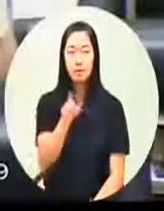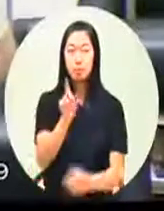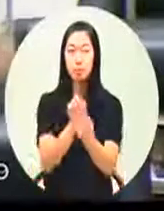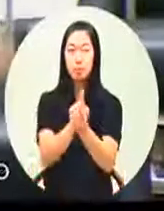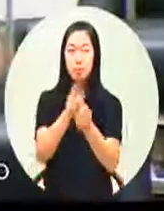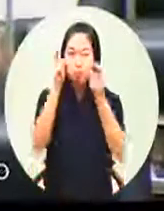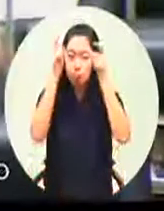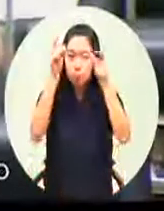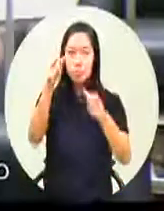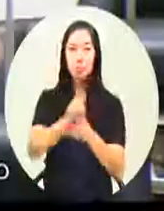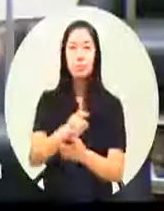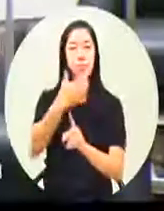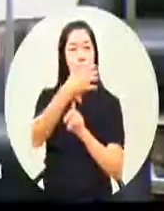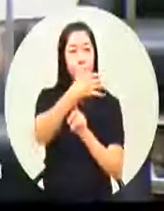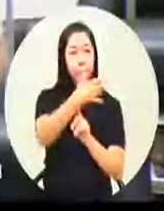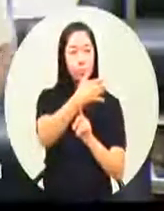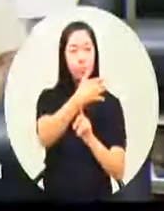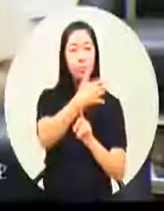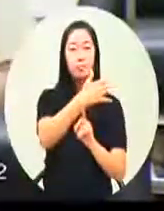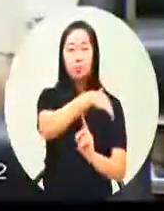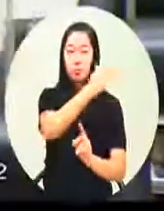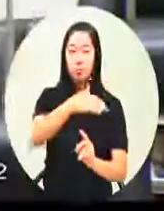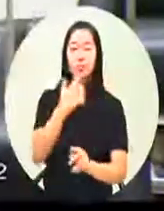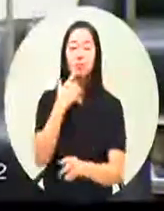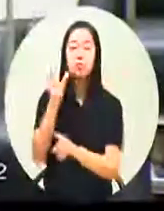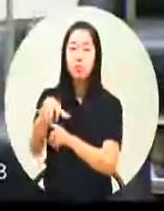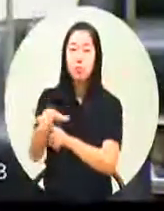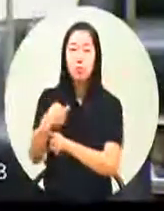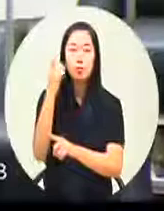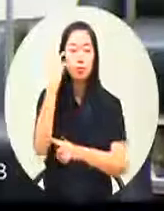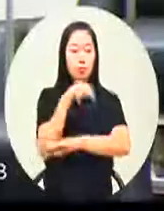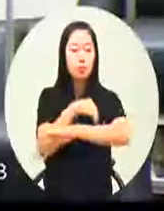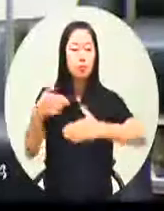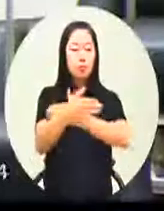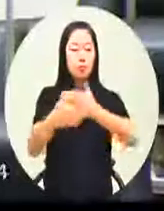高雄奇美地区你有没有什么规划？